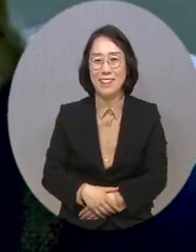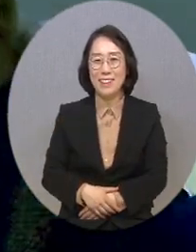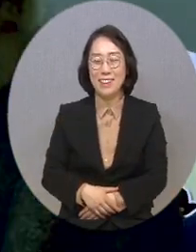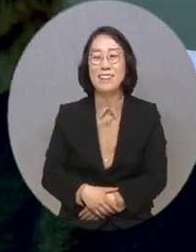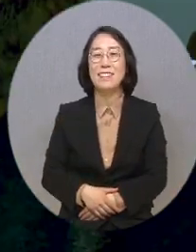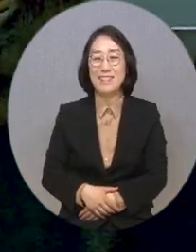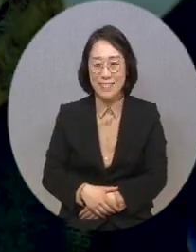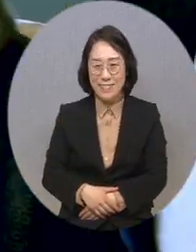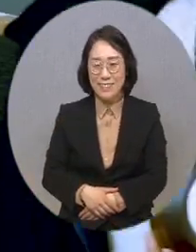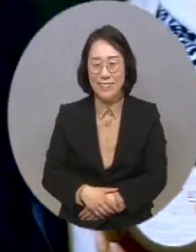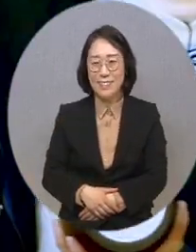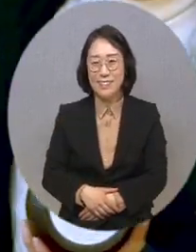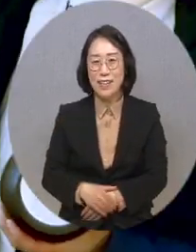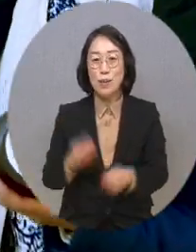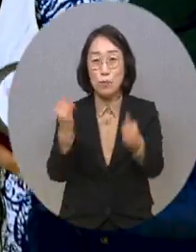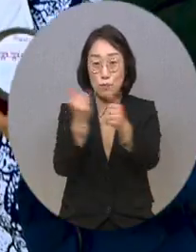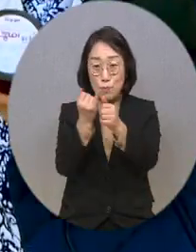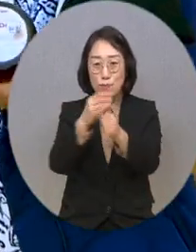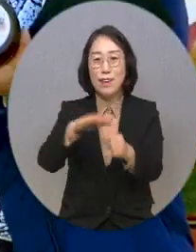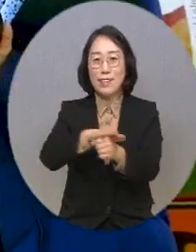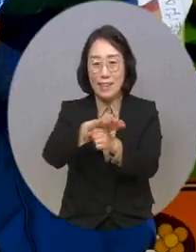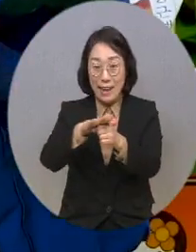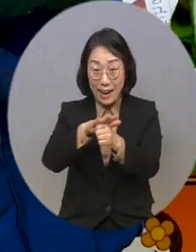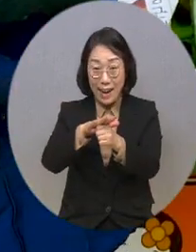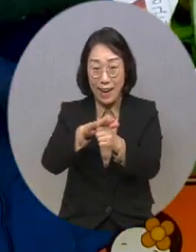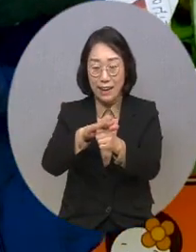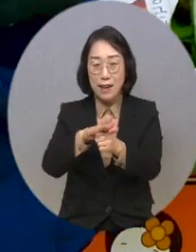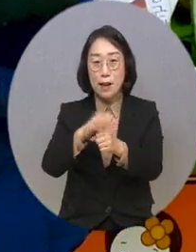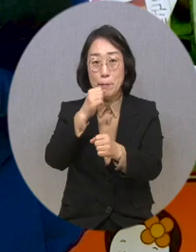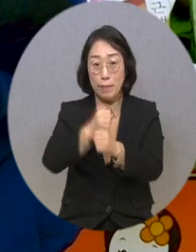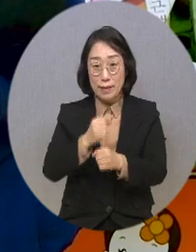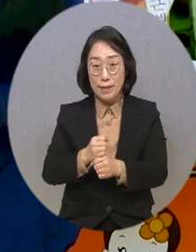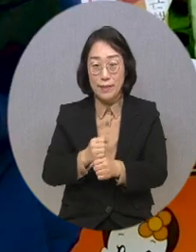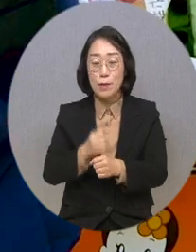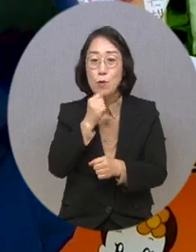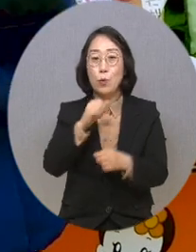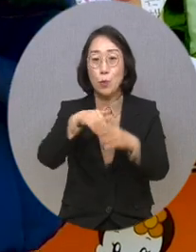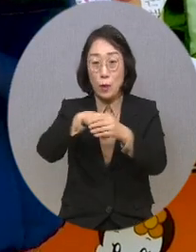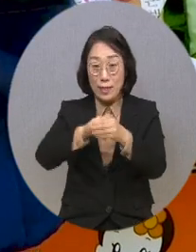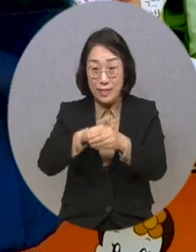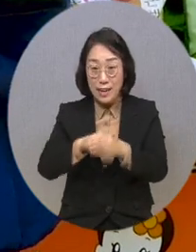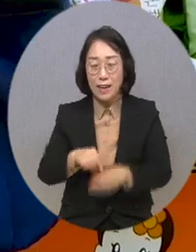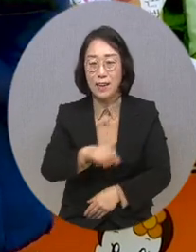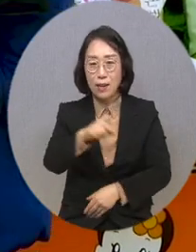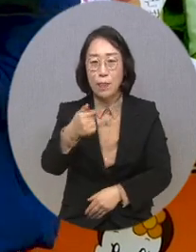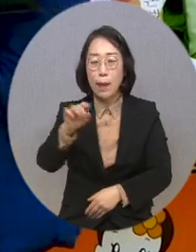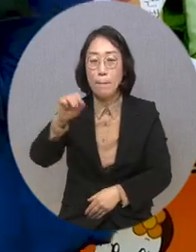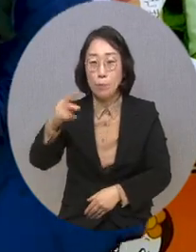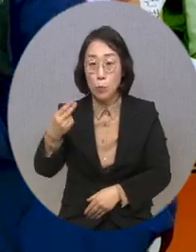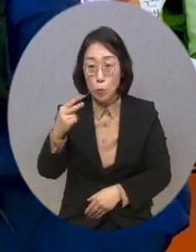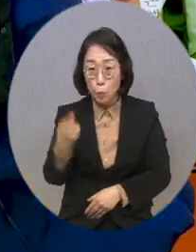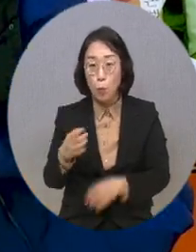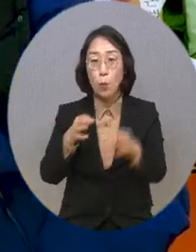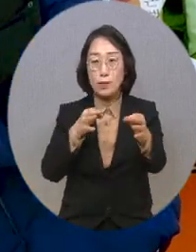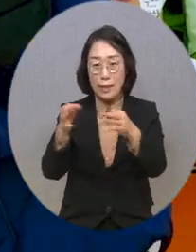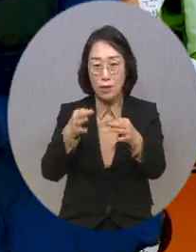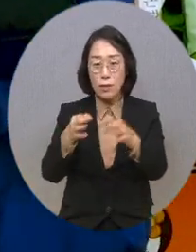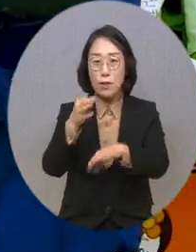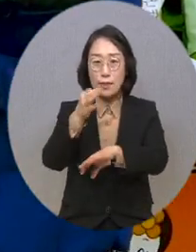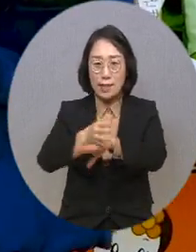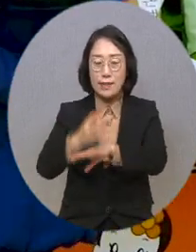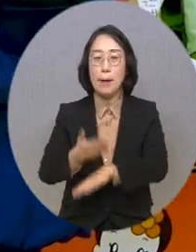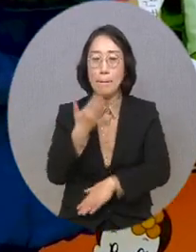자, 예. 이렇게 부부의 사랑으로 만든 콩콩이 된장 청국장 남도장터에서 구입하실 수가 있습니다. 고맙습니다.